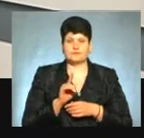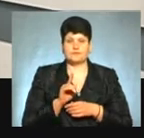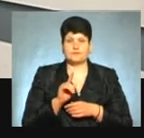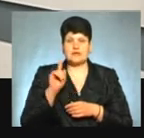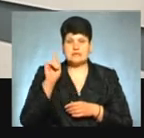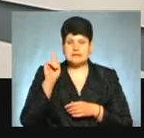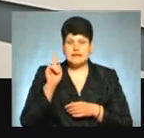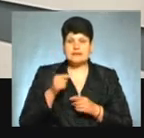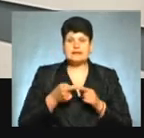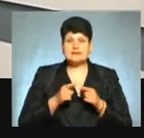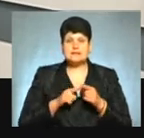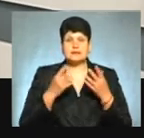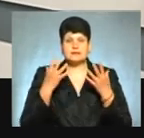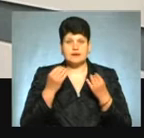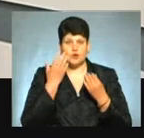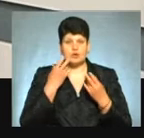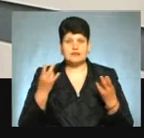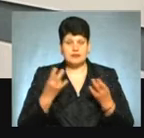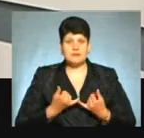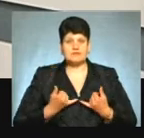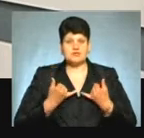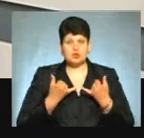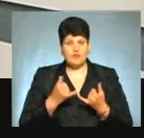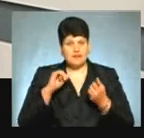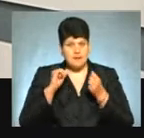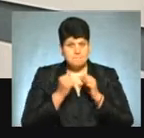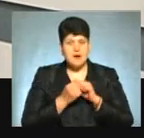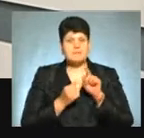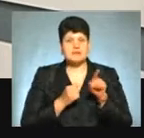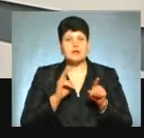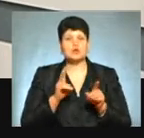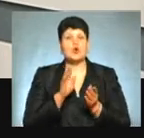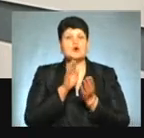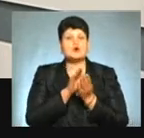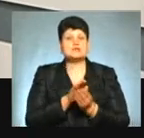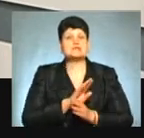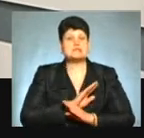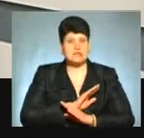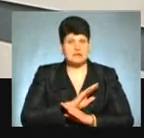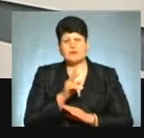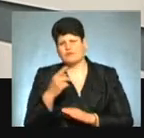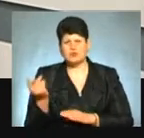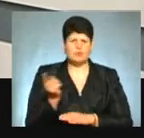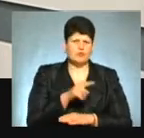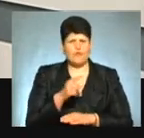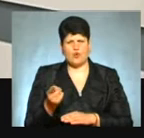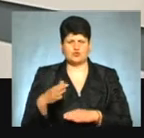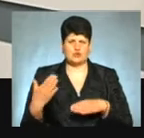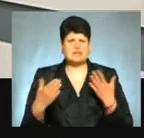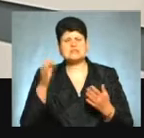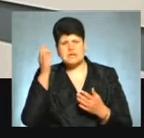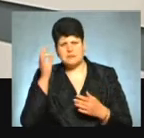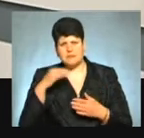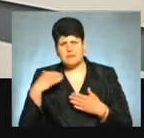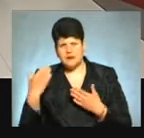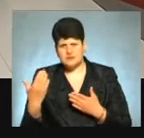Знаєте, це день, коли треба вшанувати пам'ять тих, хто загинув. Причому по обох сторони. З німецької